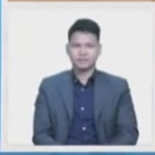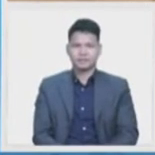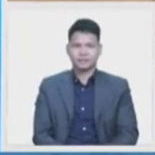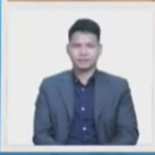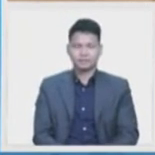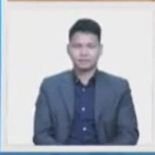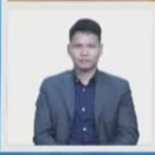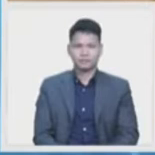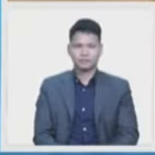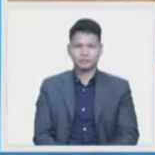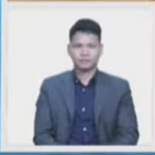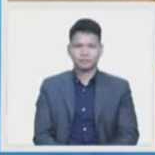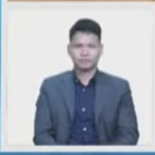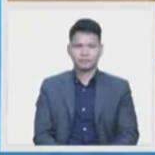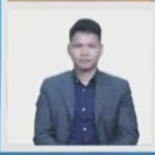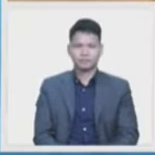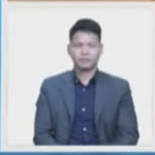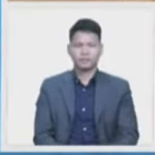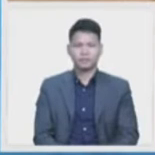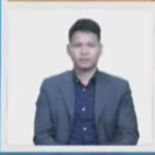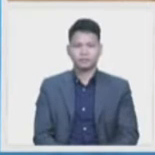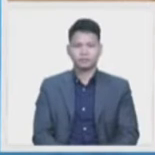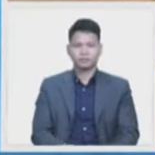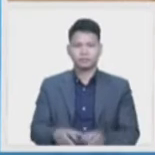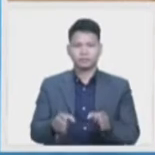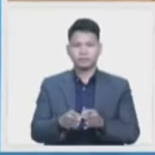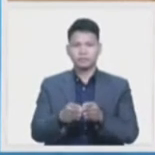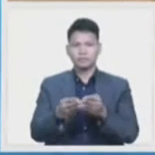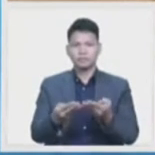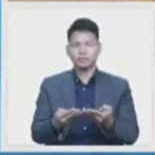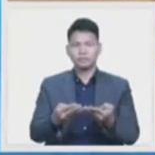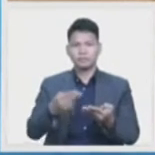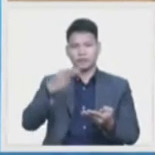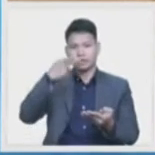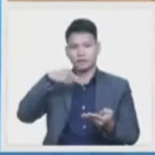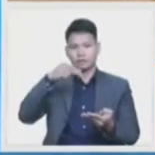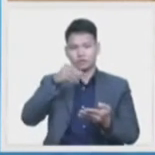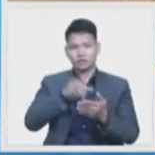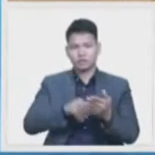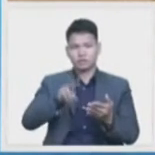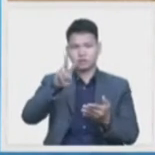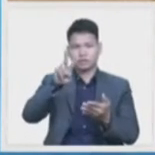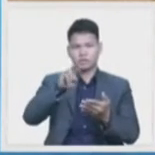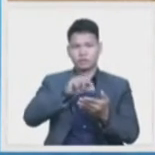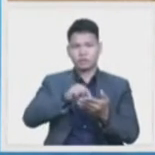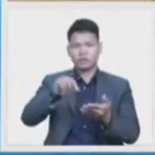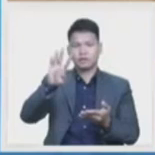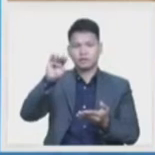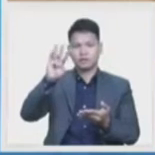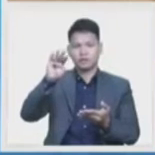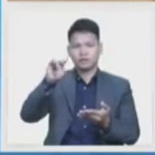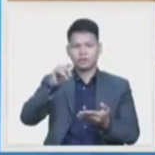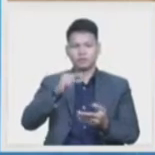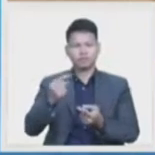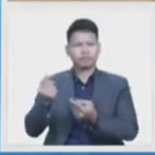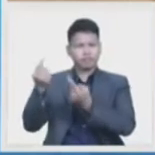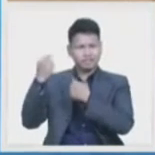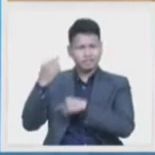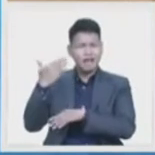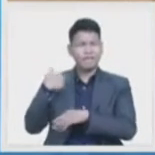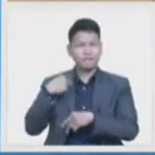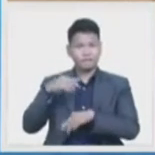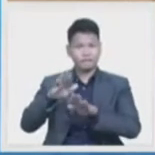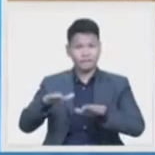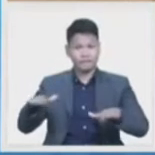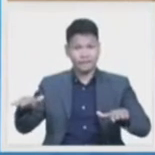Since the children, as he calls them, are people of the flesh and blood, Jesus himself became like them.